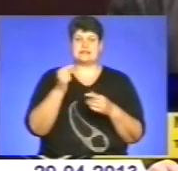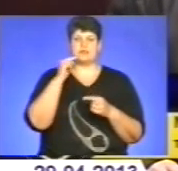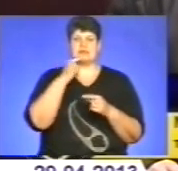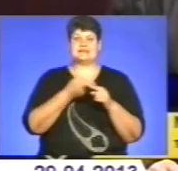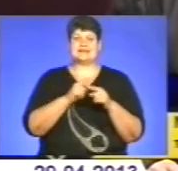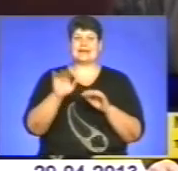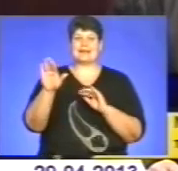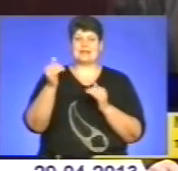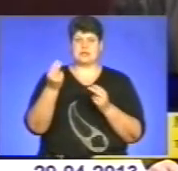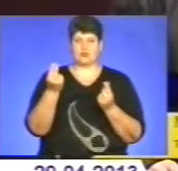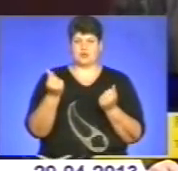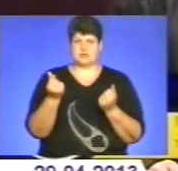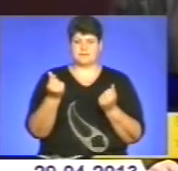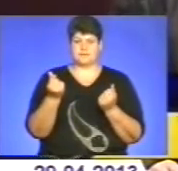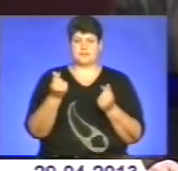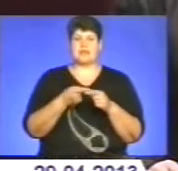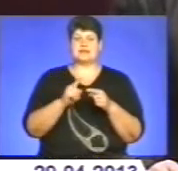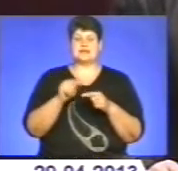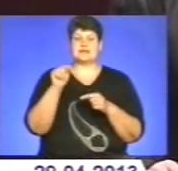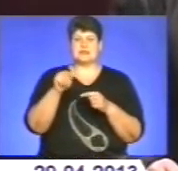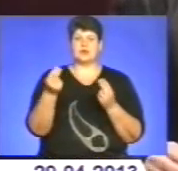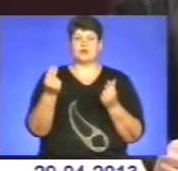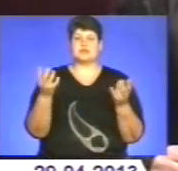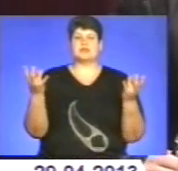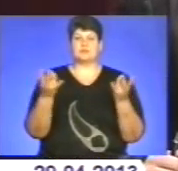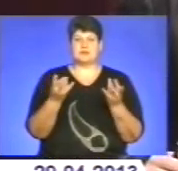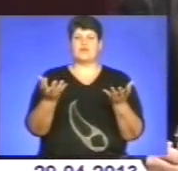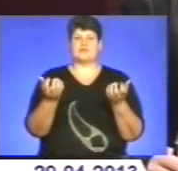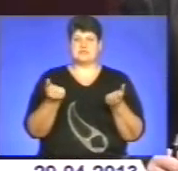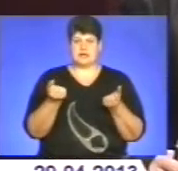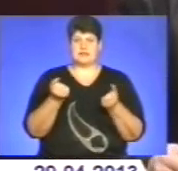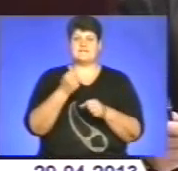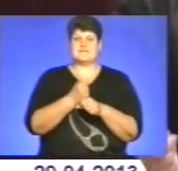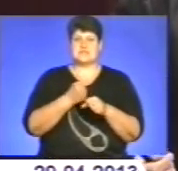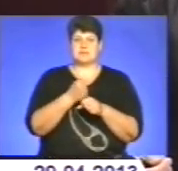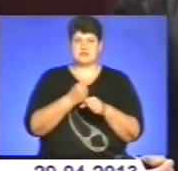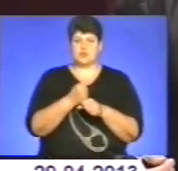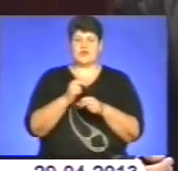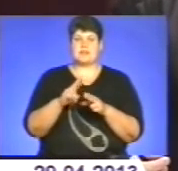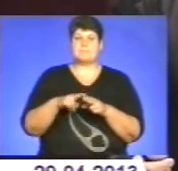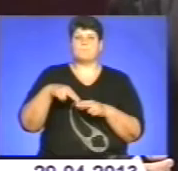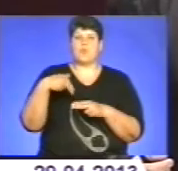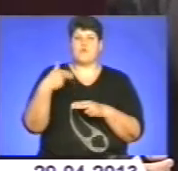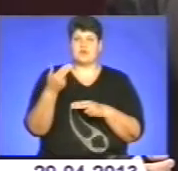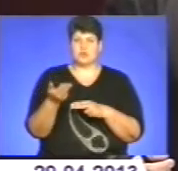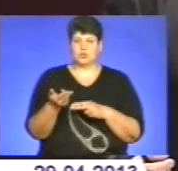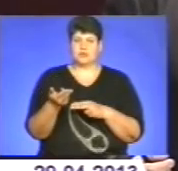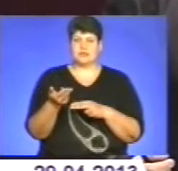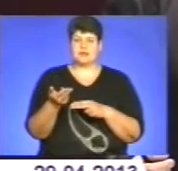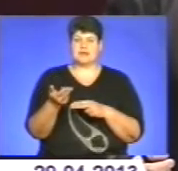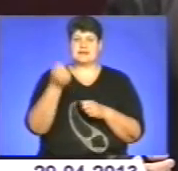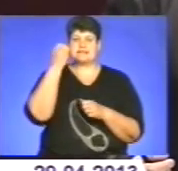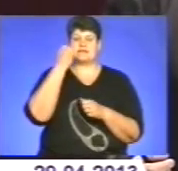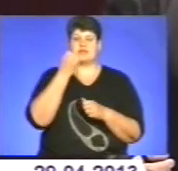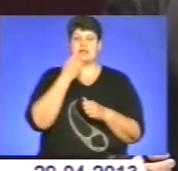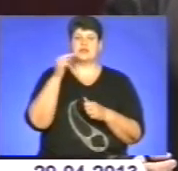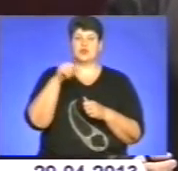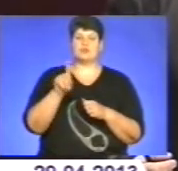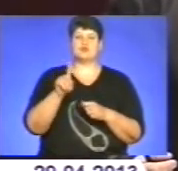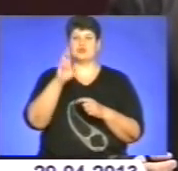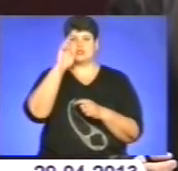кошти. Це ті кошти, які необхідно взяти, відпрацювати, повернути. А завдяки тому, що держава